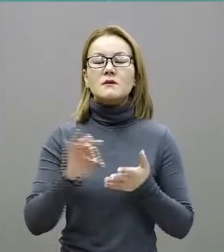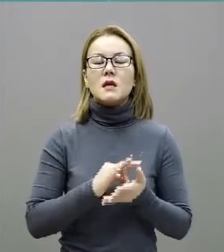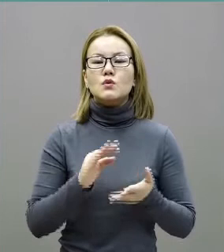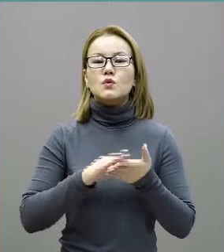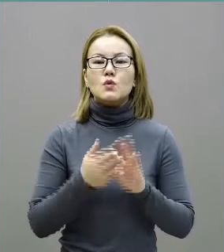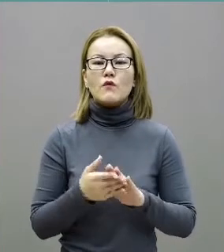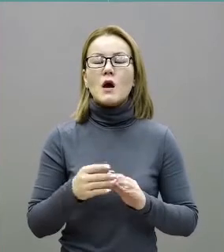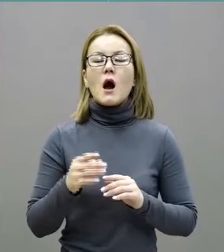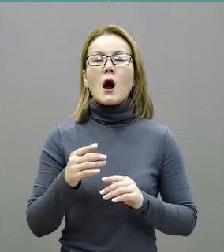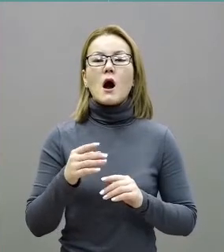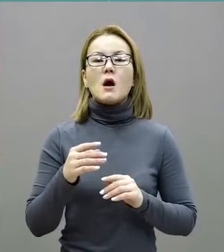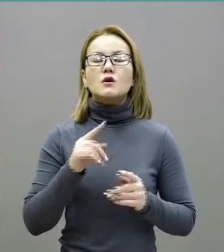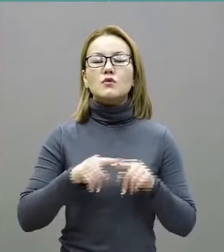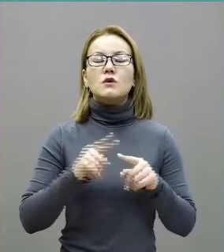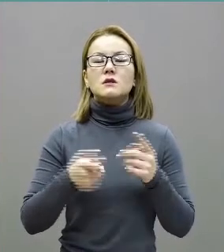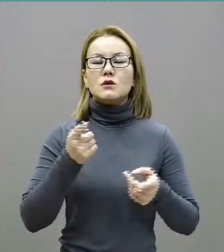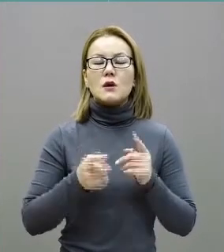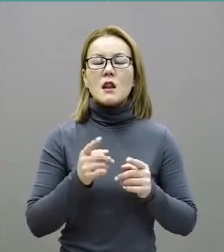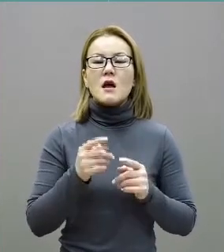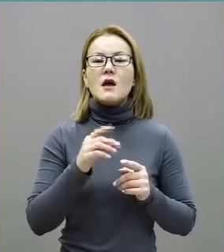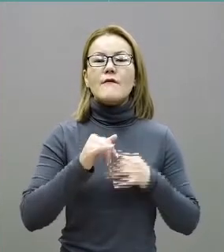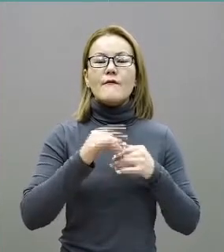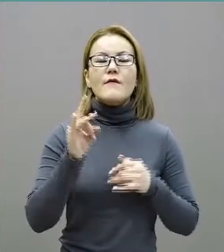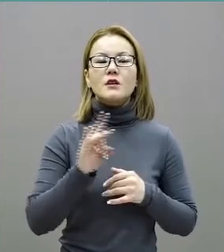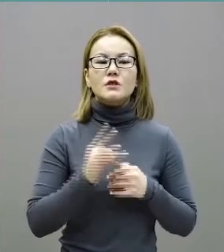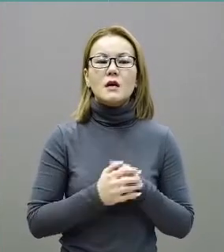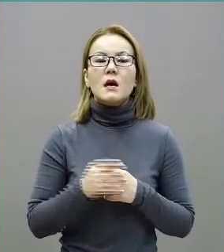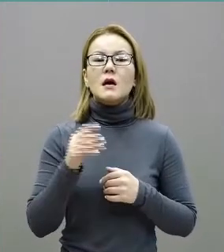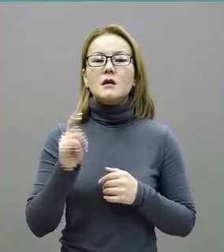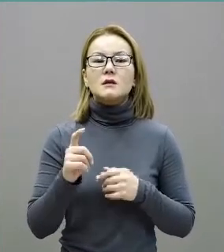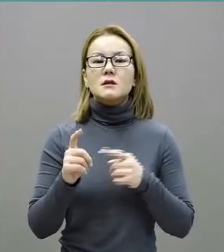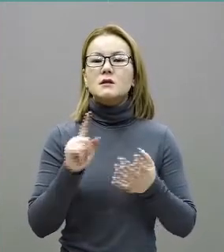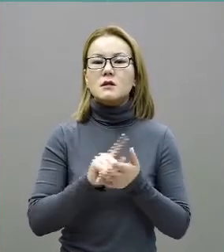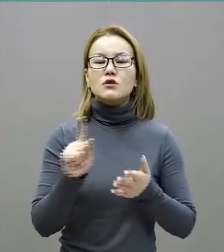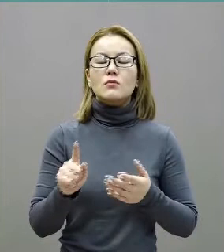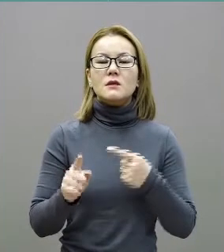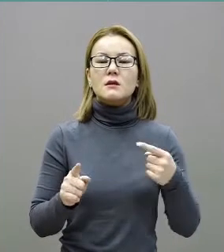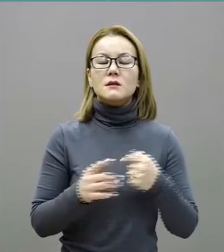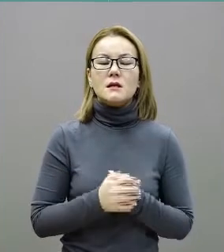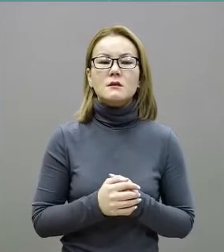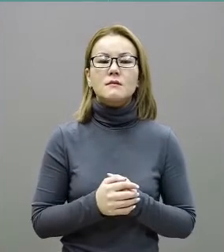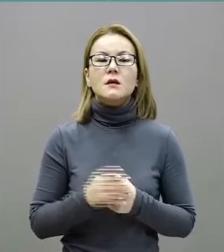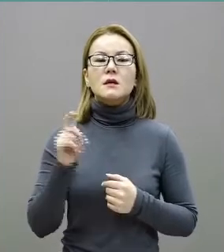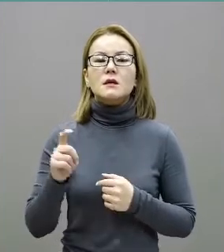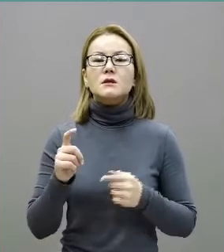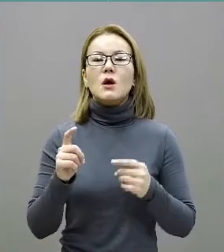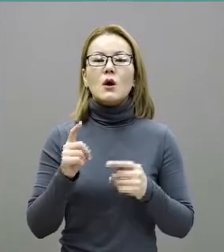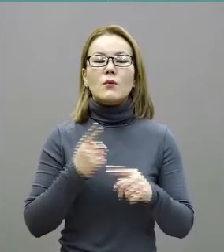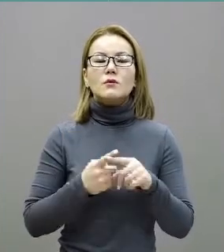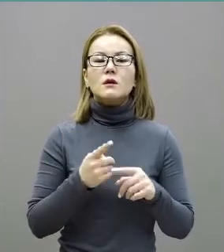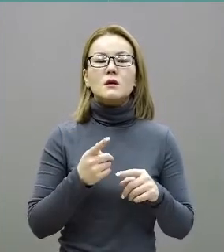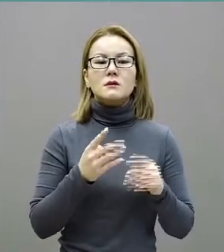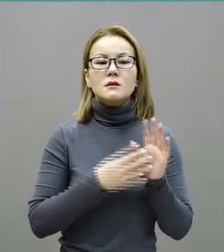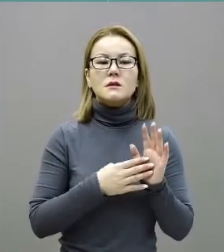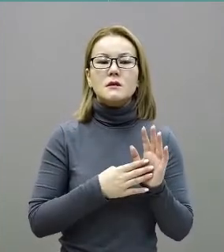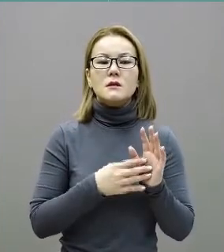сразу условия что скорость натуральная величина значит x не может быть отрицательно тогда x плюс 10 это километров